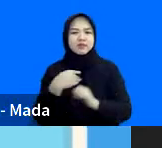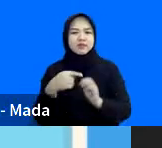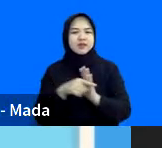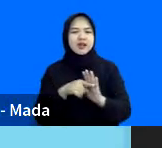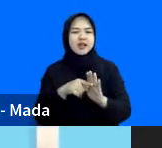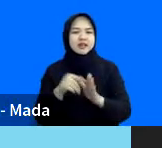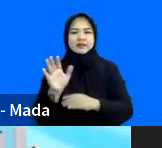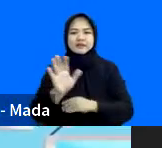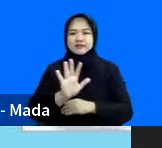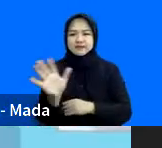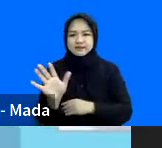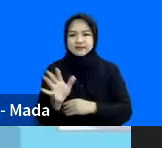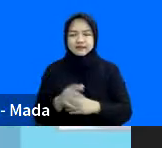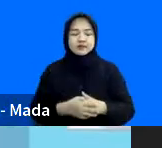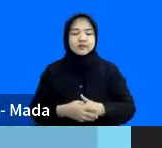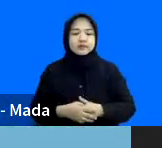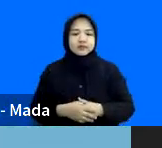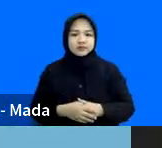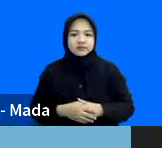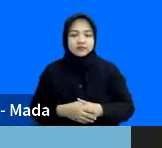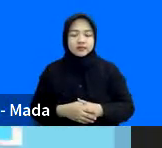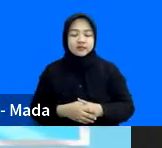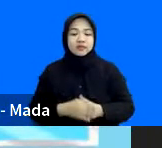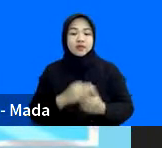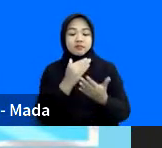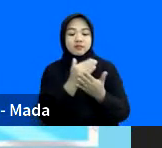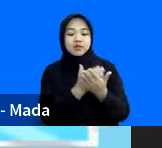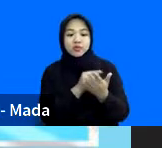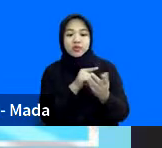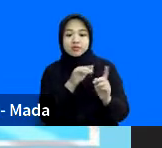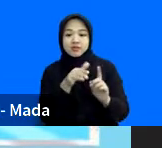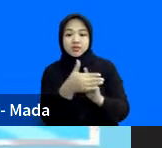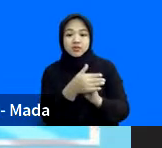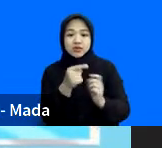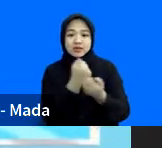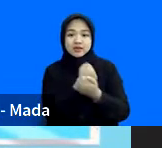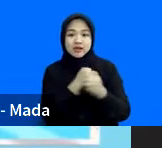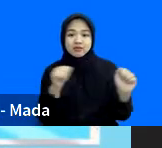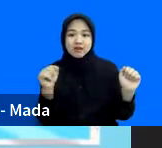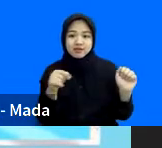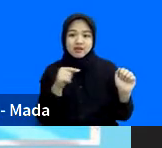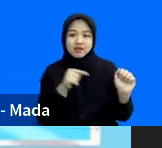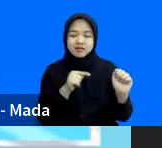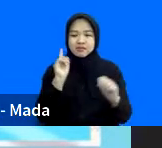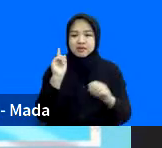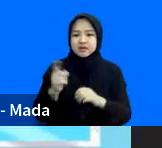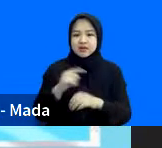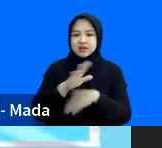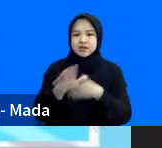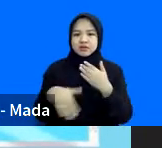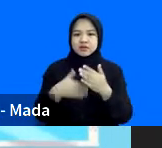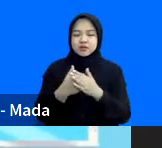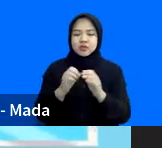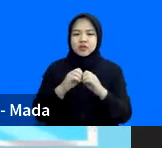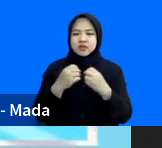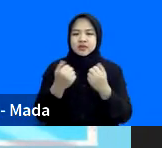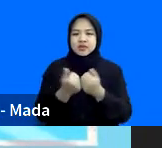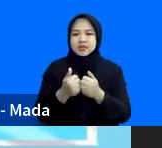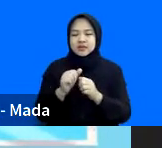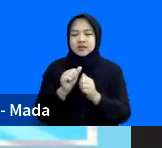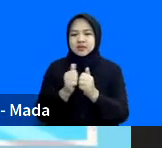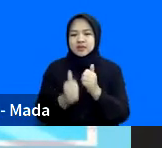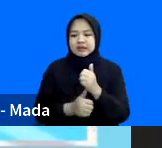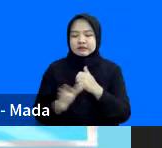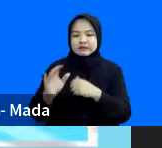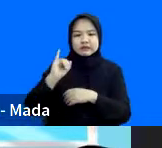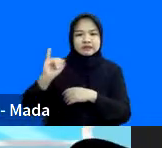setiap individu. Safeguarding ini juga bertujuan untuk memastikan bahwa seluruh sumber daya dan reputasi organisasi kami tidak disalahgunakan